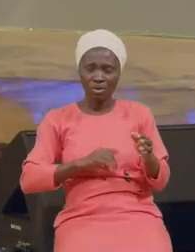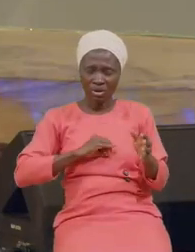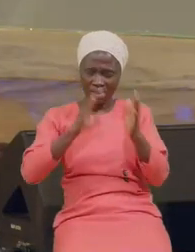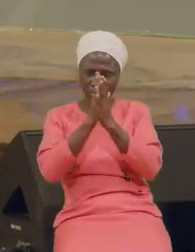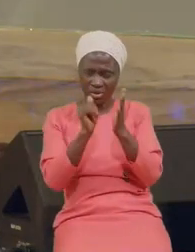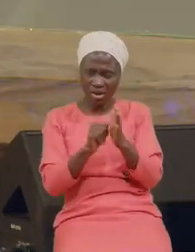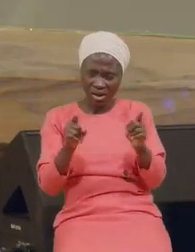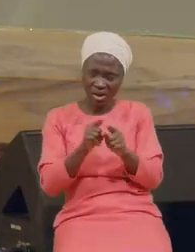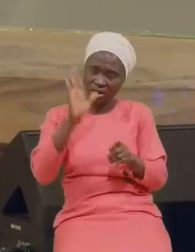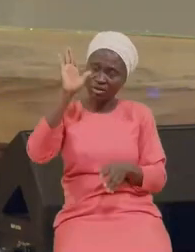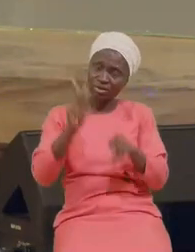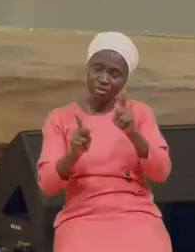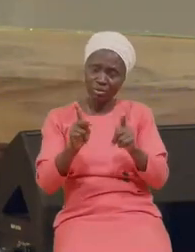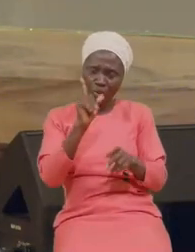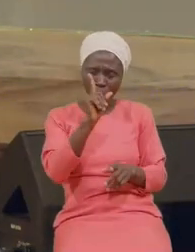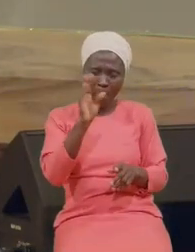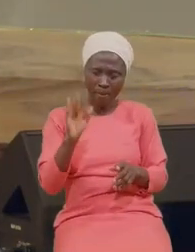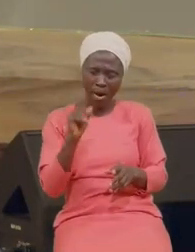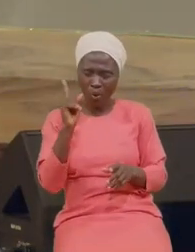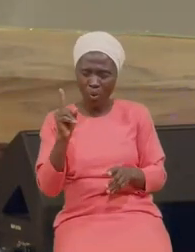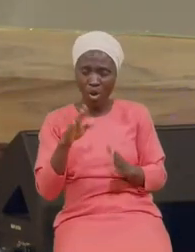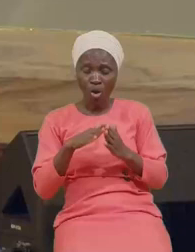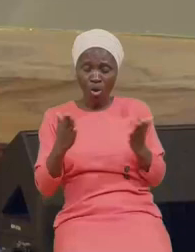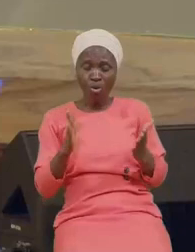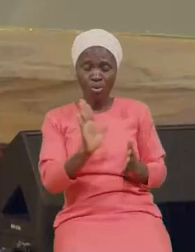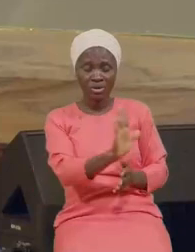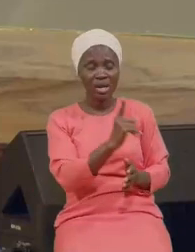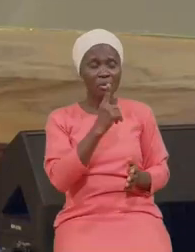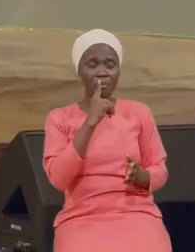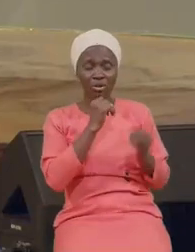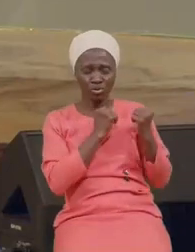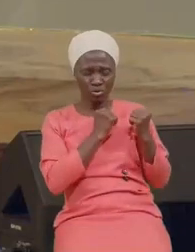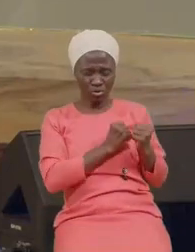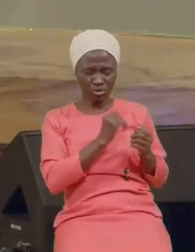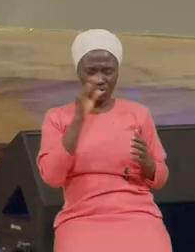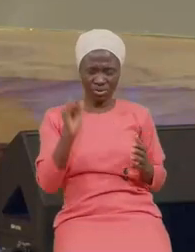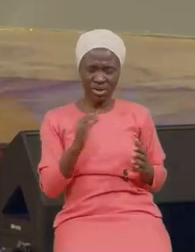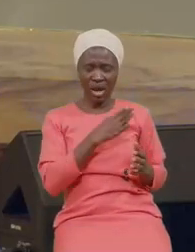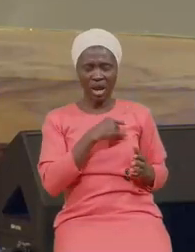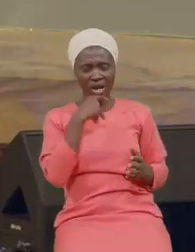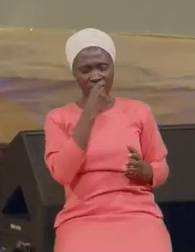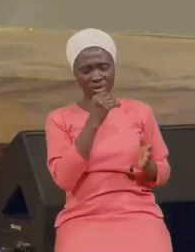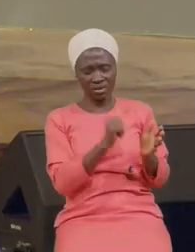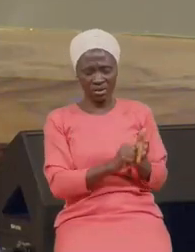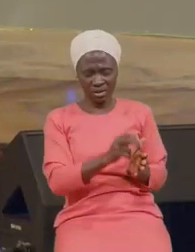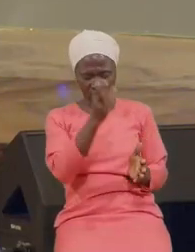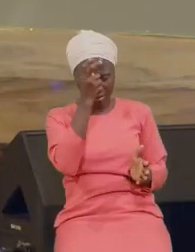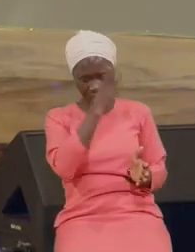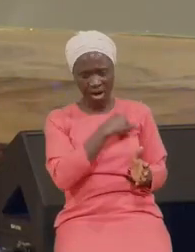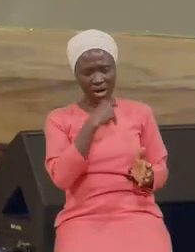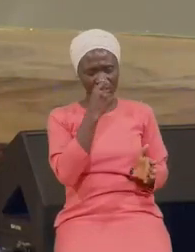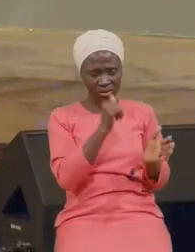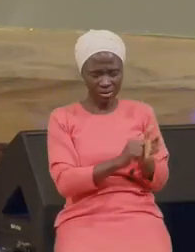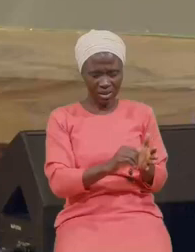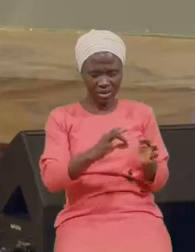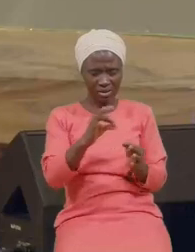peuple un à un ouvre leur bouche avec courage et il dit à ce démon et ils disent à cet